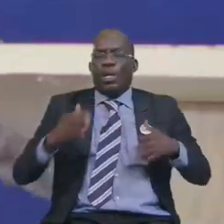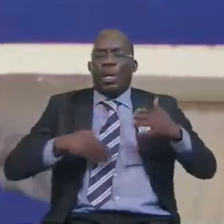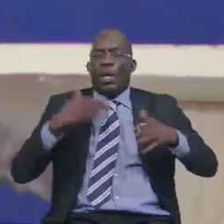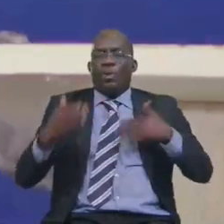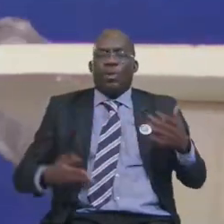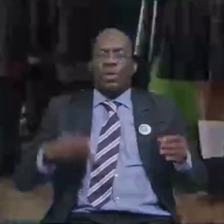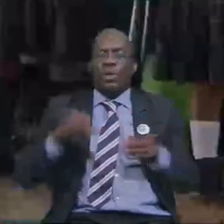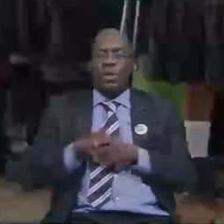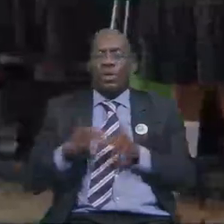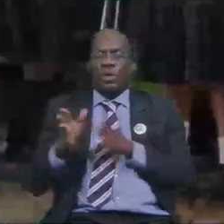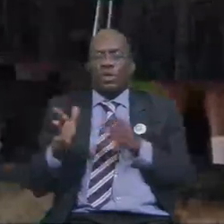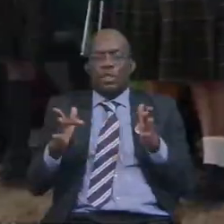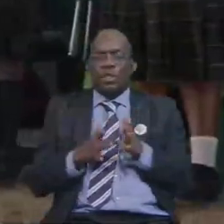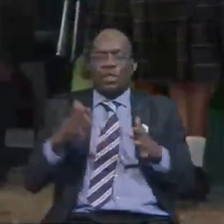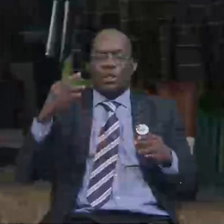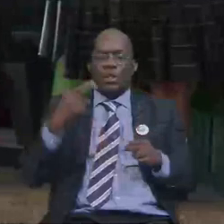Jésus